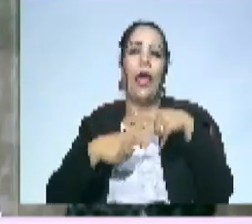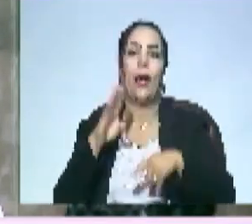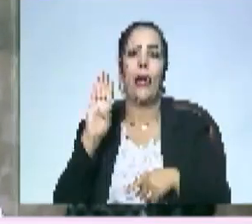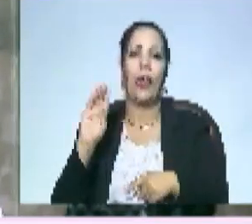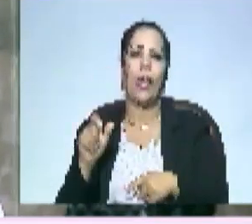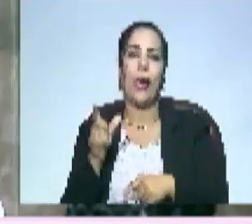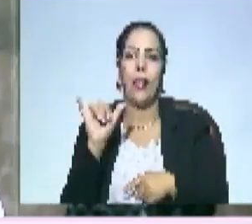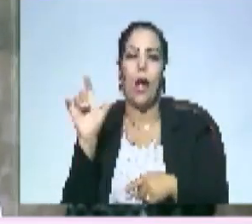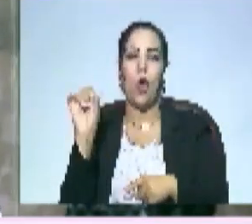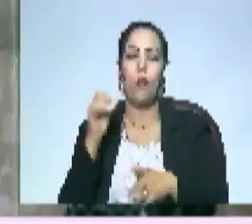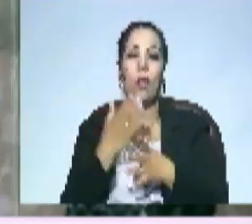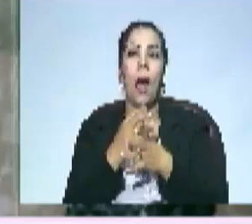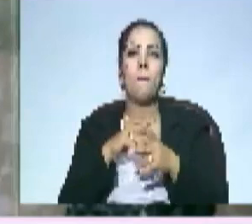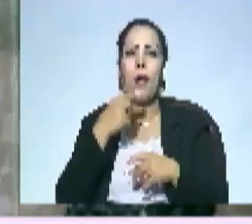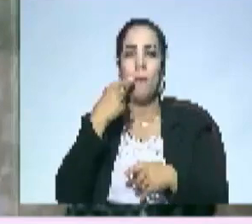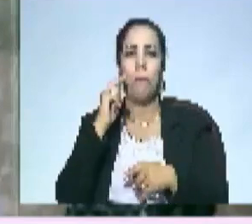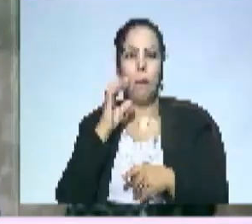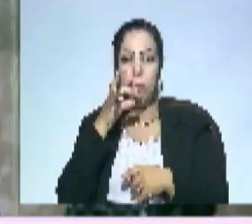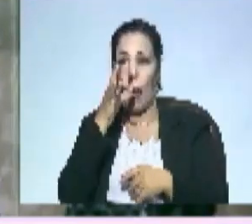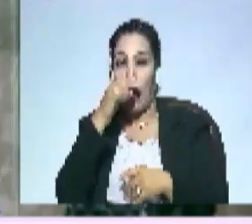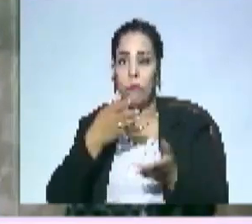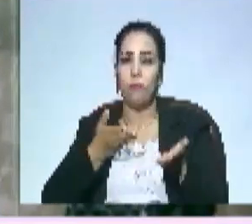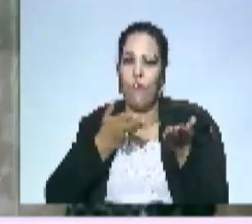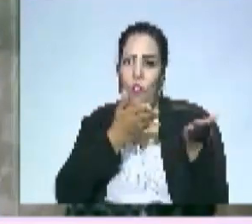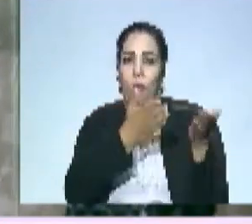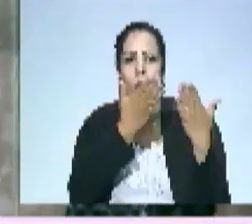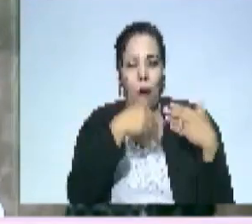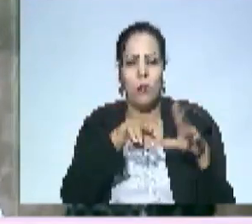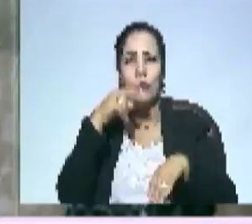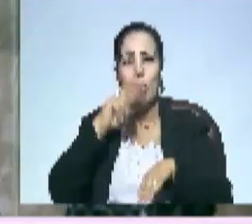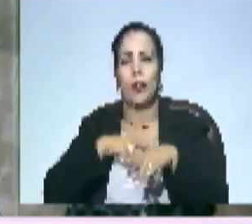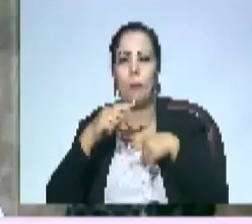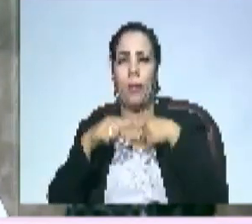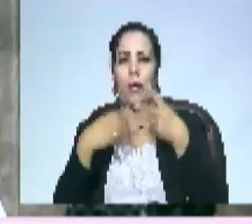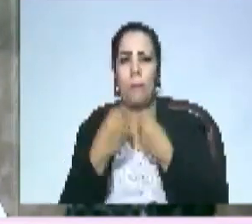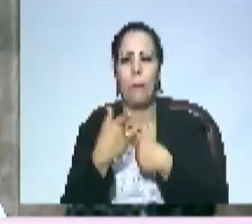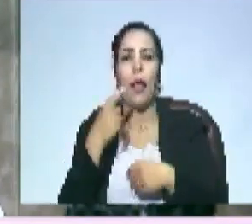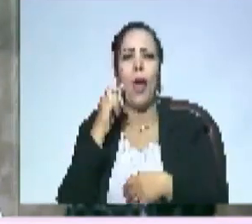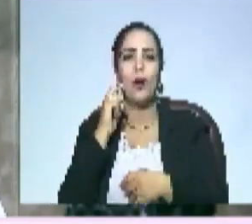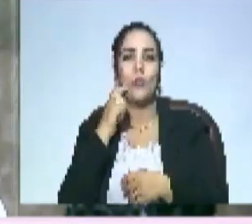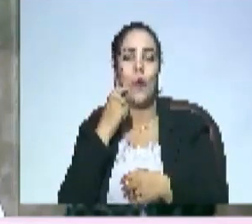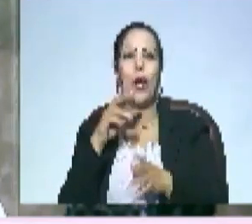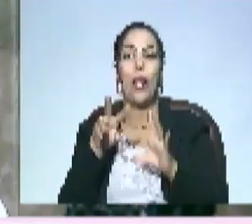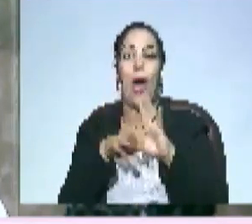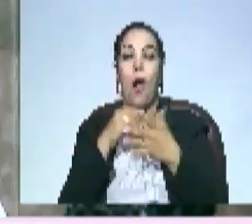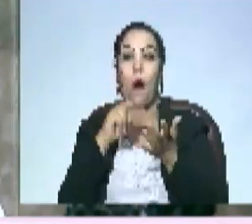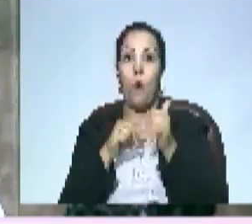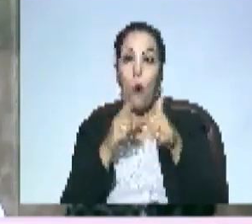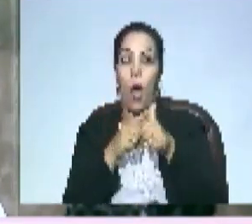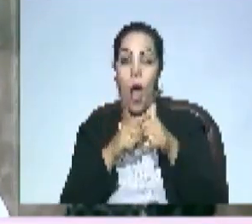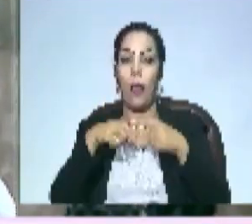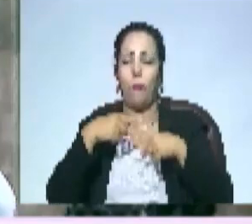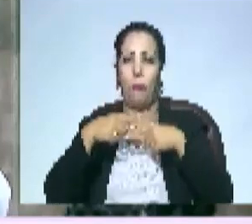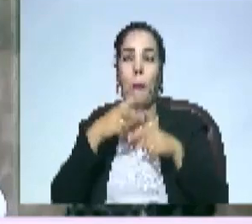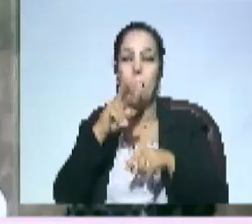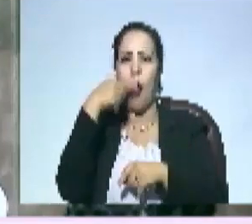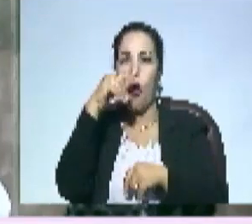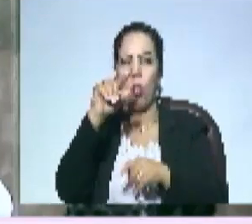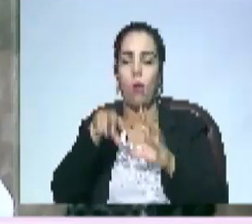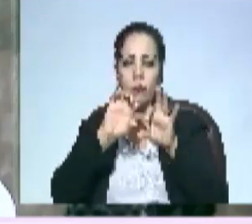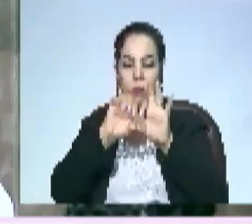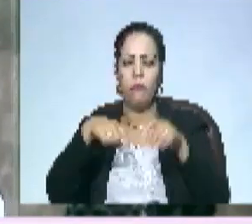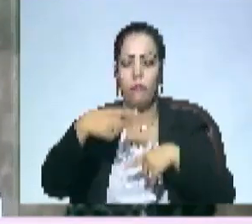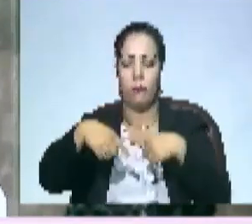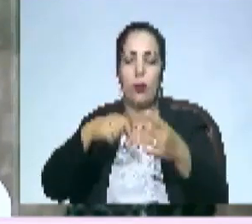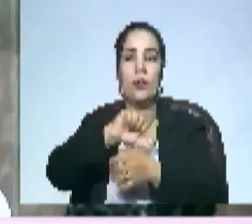الحادق وسايبين في الفرن ودلوقتي بيعمل الكنالوني الحلو اول حاجه قلق الكنالوني يعني حط الكنالوني في الزيت الكميه